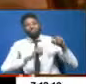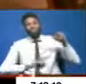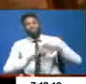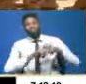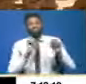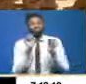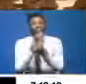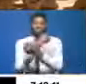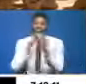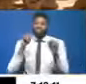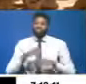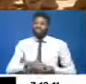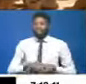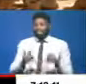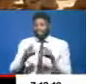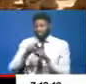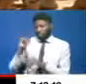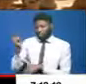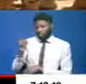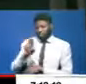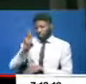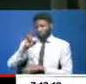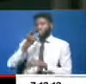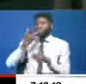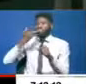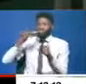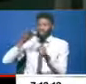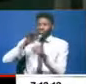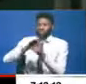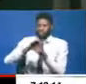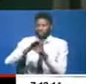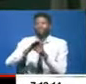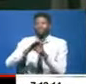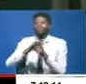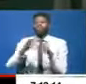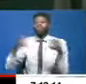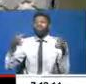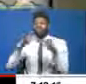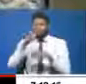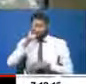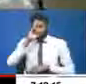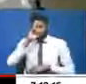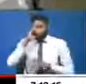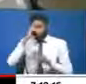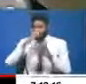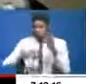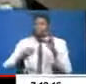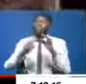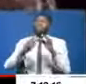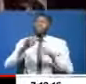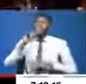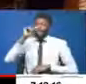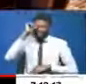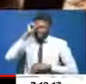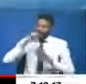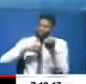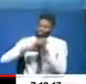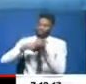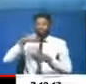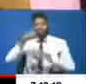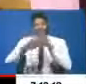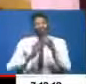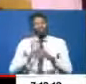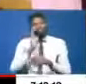wa usalama kwamba serikali itaendelea kuwapa vifaa vya kisasa, silaha na magari ili kuwawezesha kufanya kazi